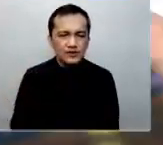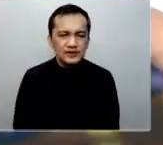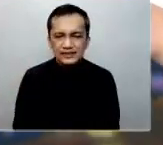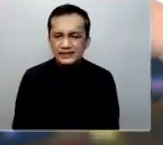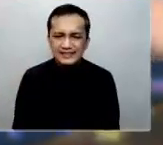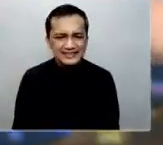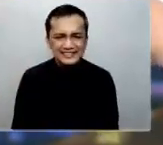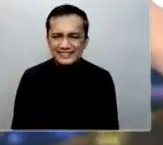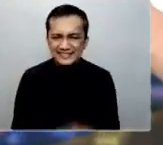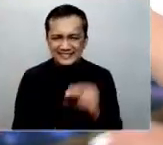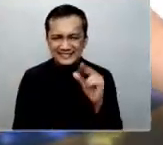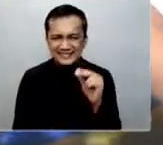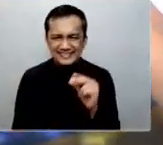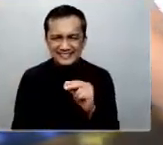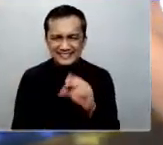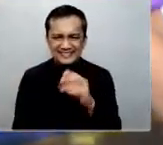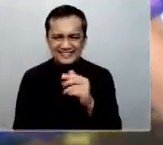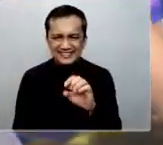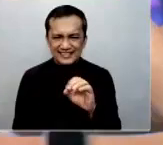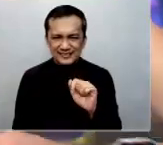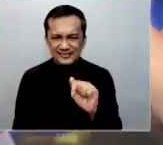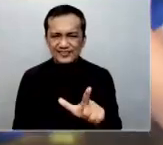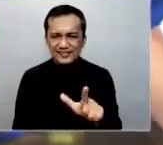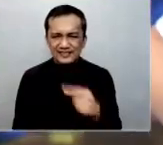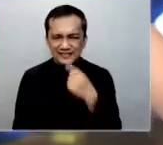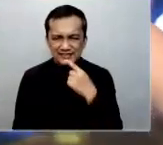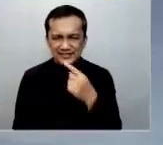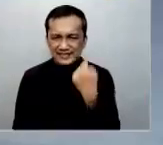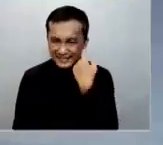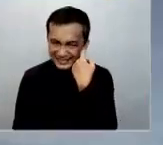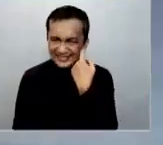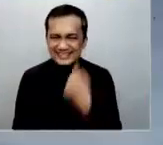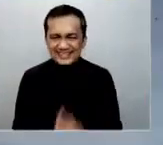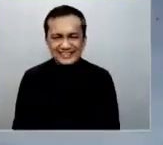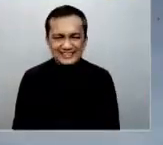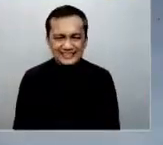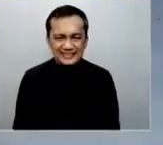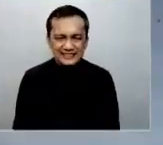Yes! May bili niya talaga yung charcoal. Kanina ba to? Hindi kasi yun eh.